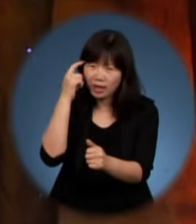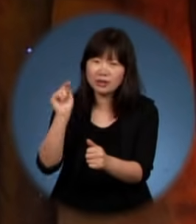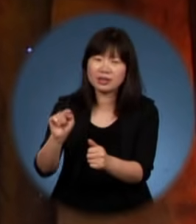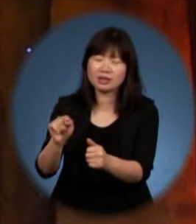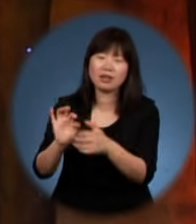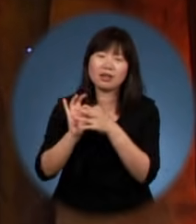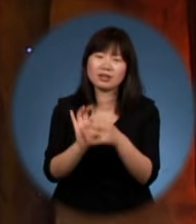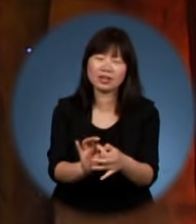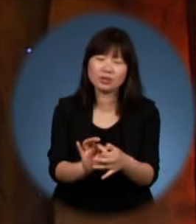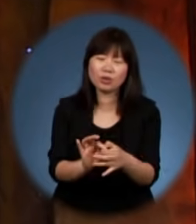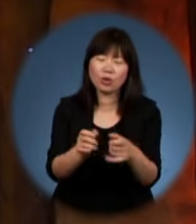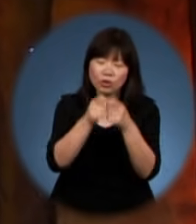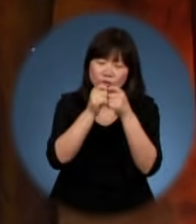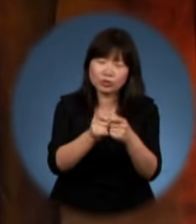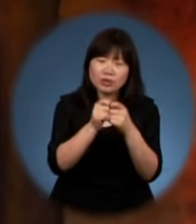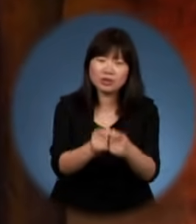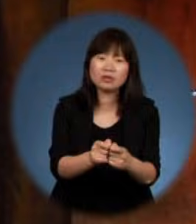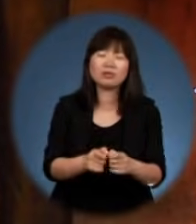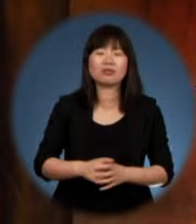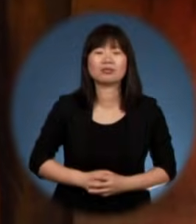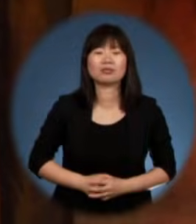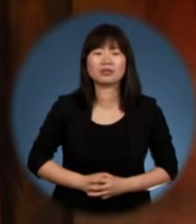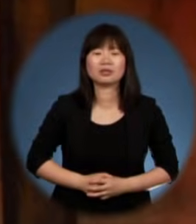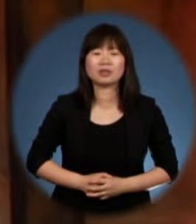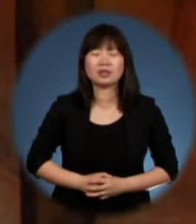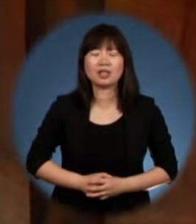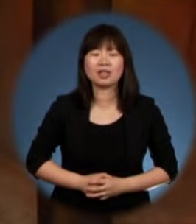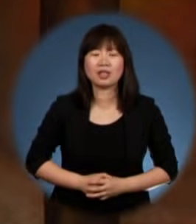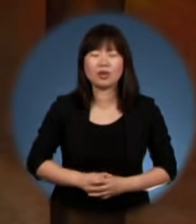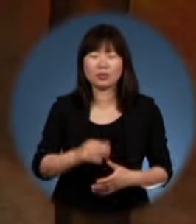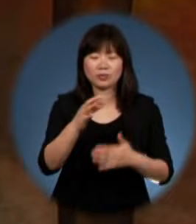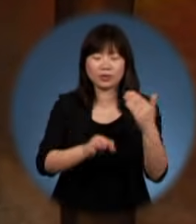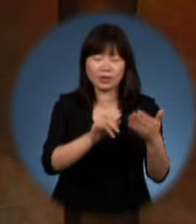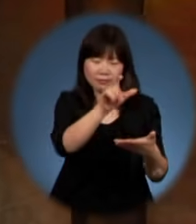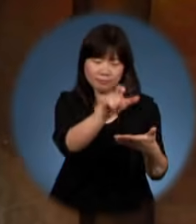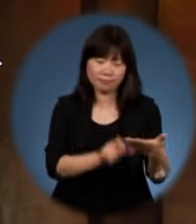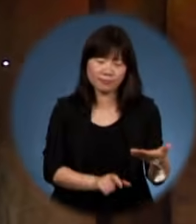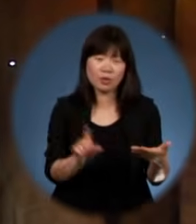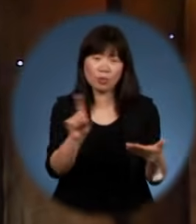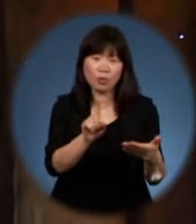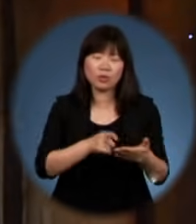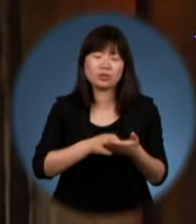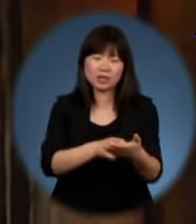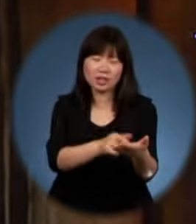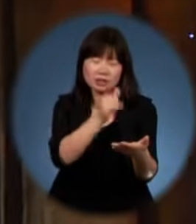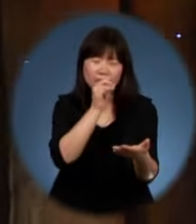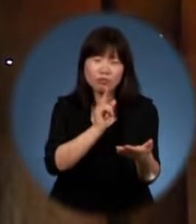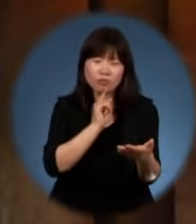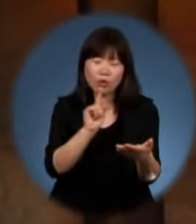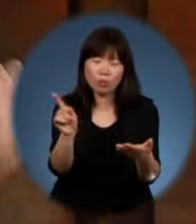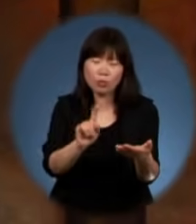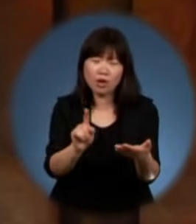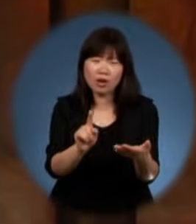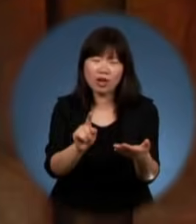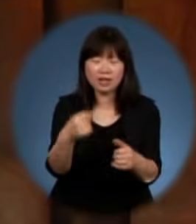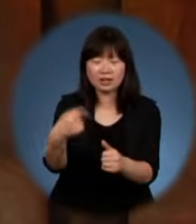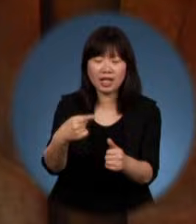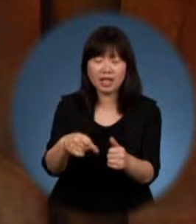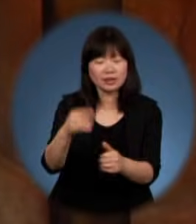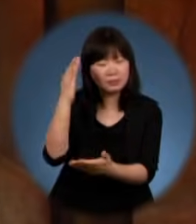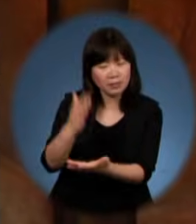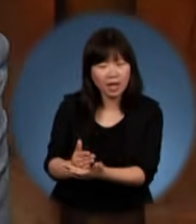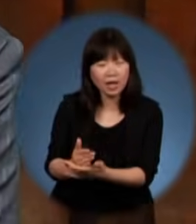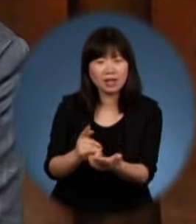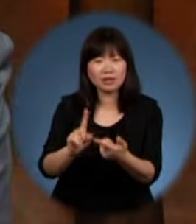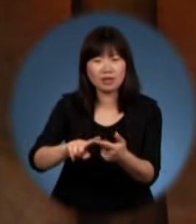계속해서 아직 구체적으로 그리 킬로 몸은 뭘 제시해야 되고 무엇은 가르침 알아야